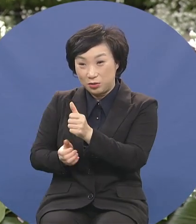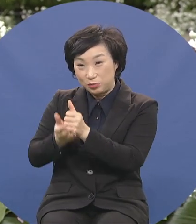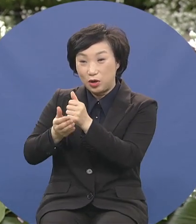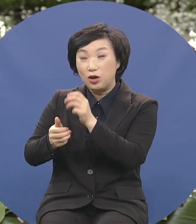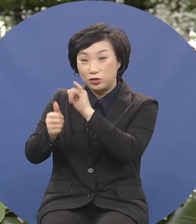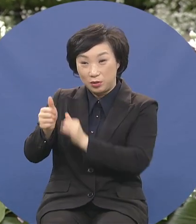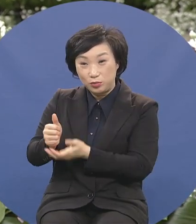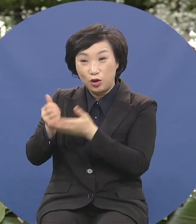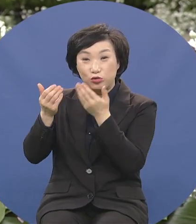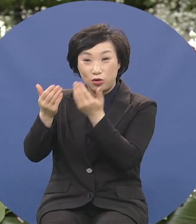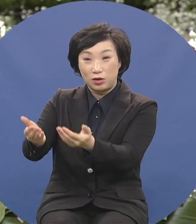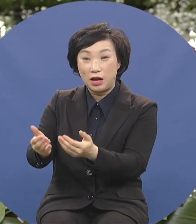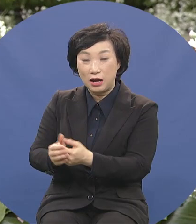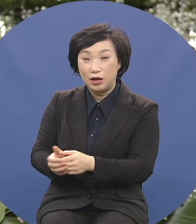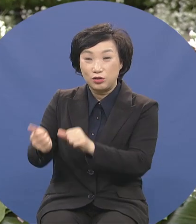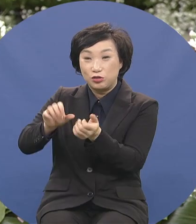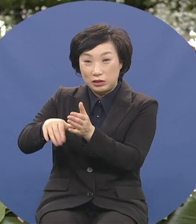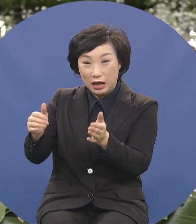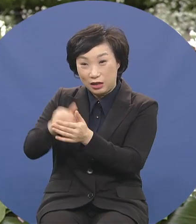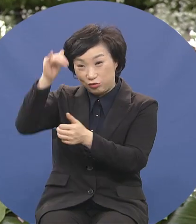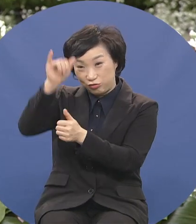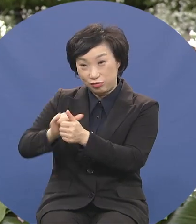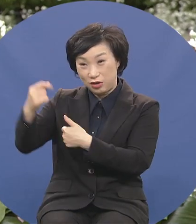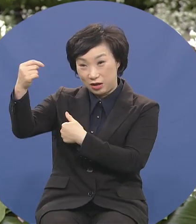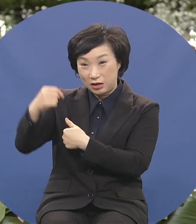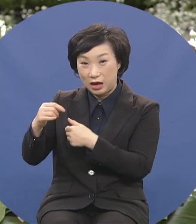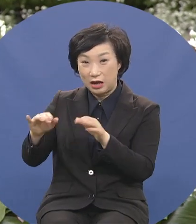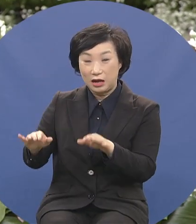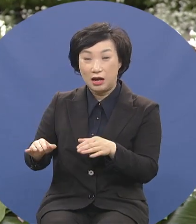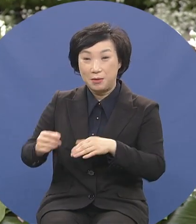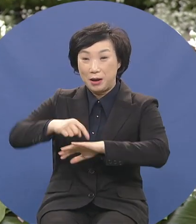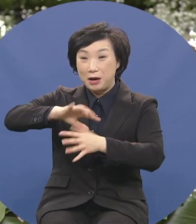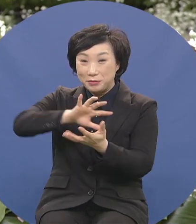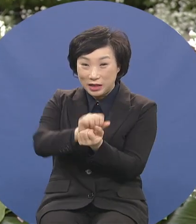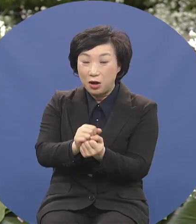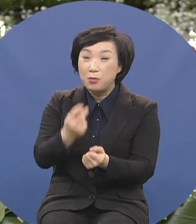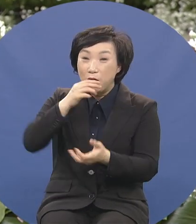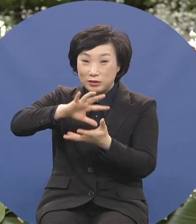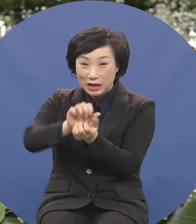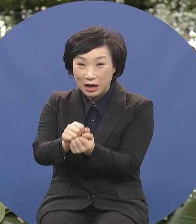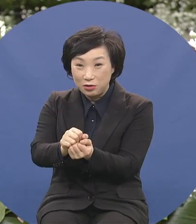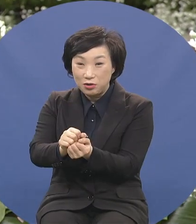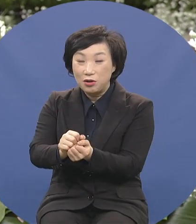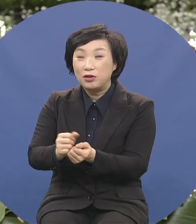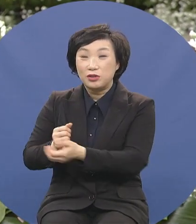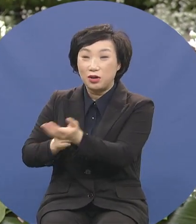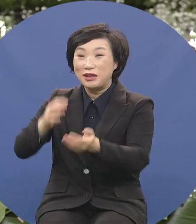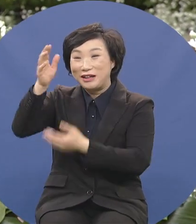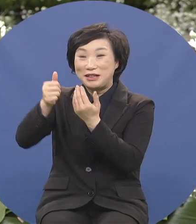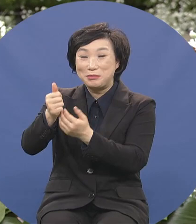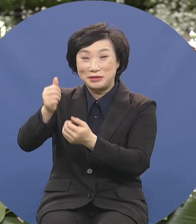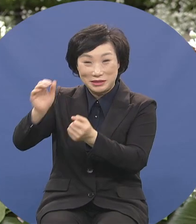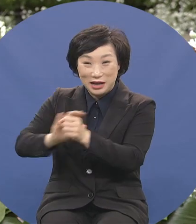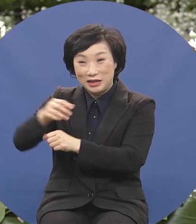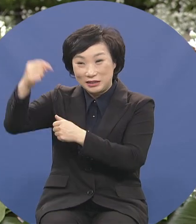섬겨라, 죽도록 충성해, 마음을 타고 목숨을 타야 너희 하나님을